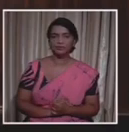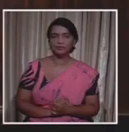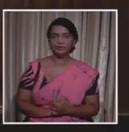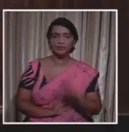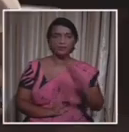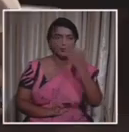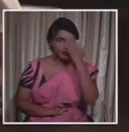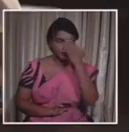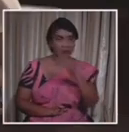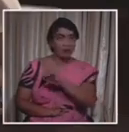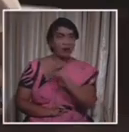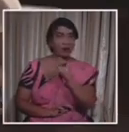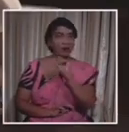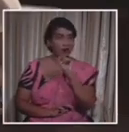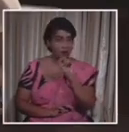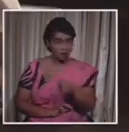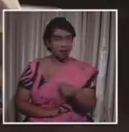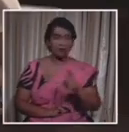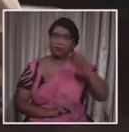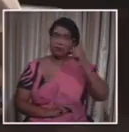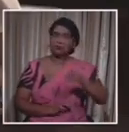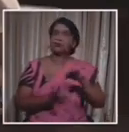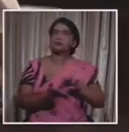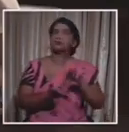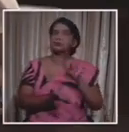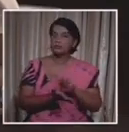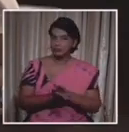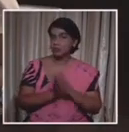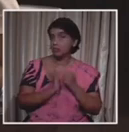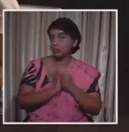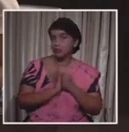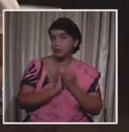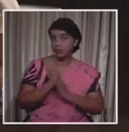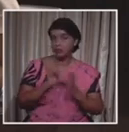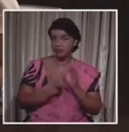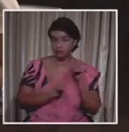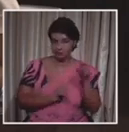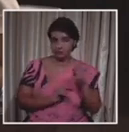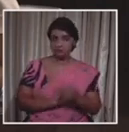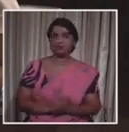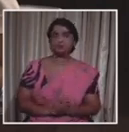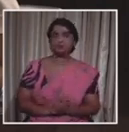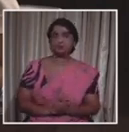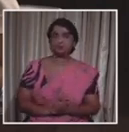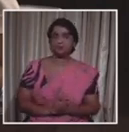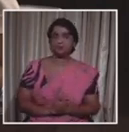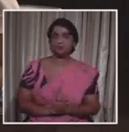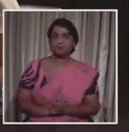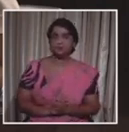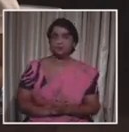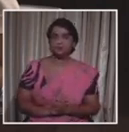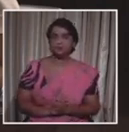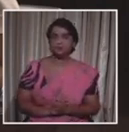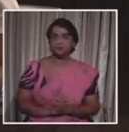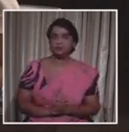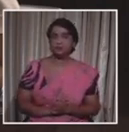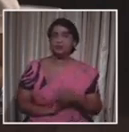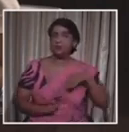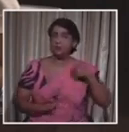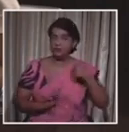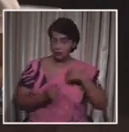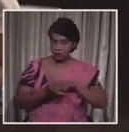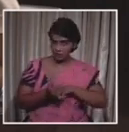karunakara ema nama yojanawa istira karanna garu mantrivaryayaku visin. Garu kathanayakathumani, garu